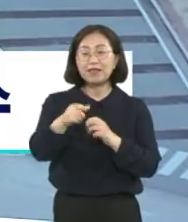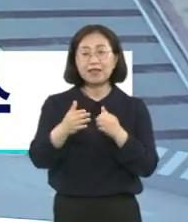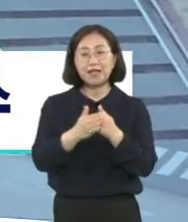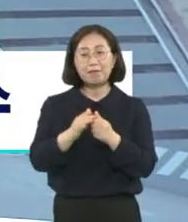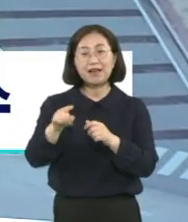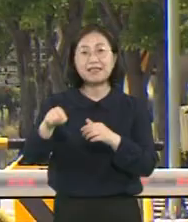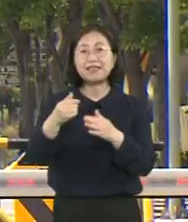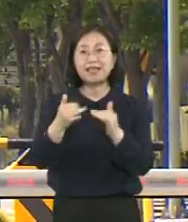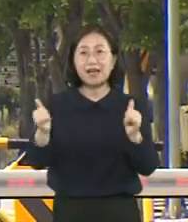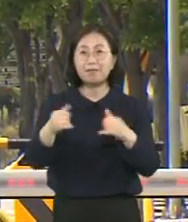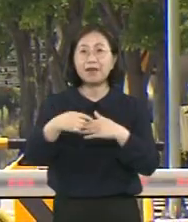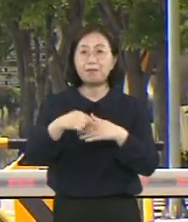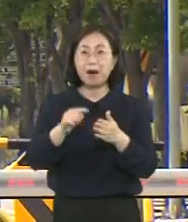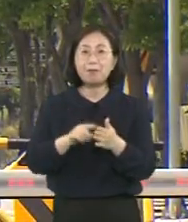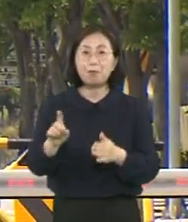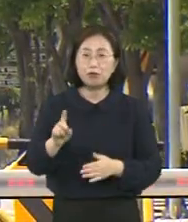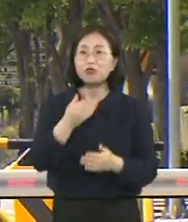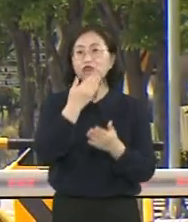기자입니다.